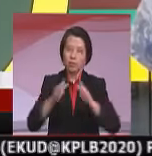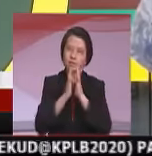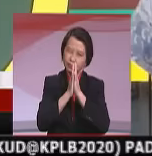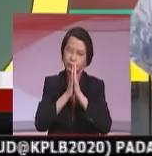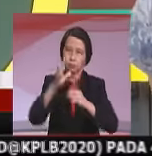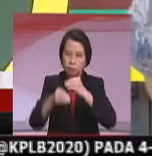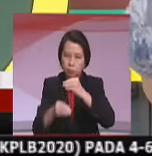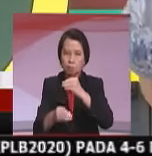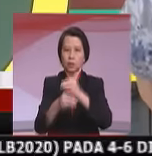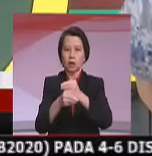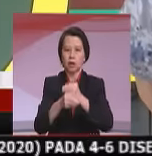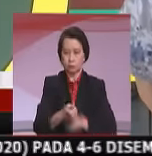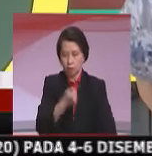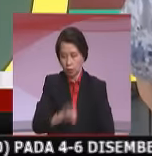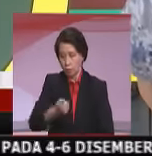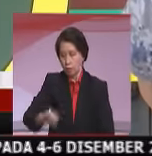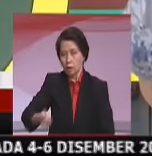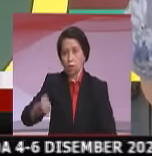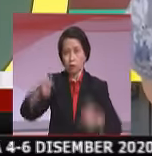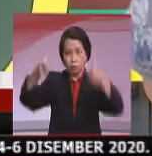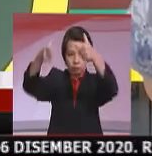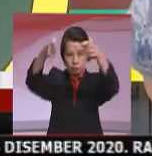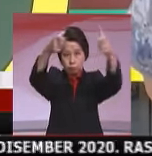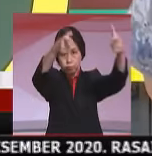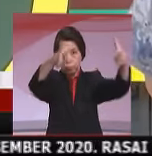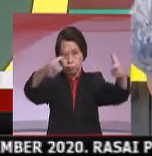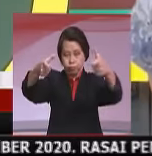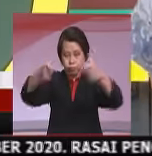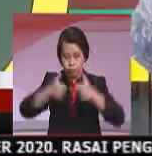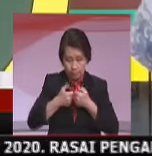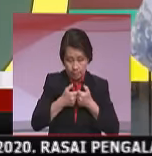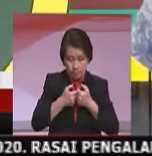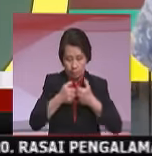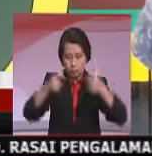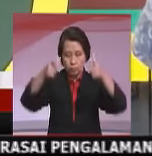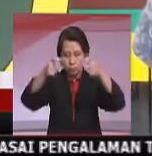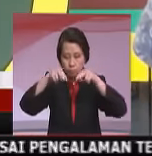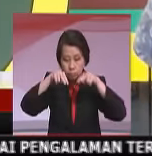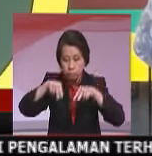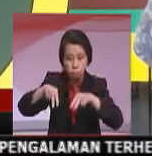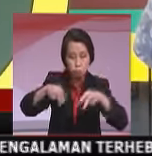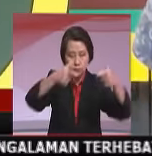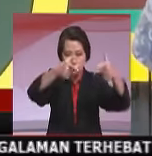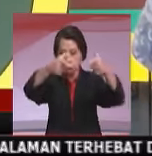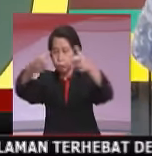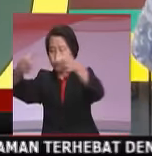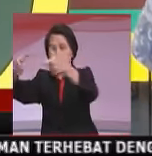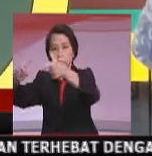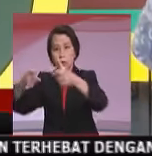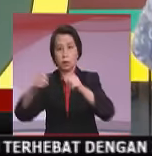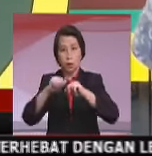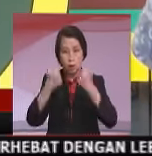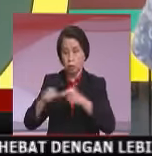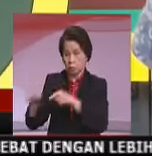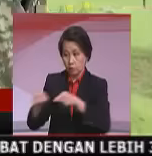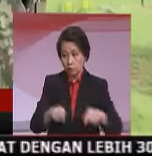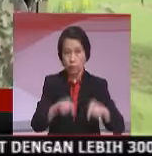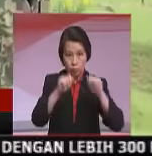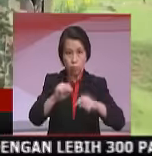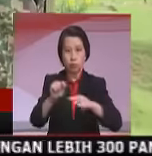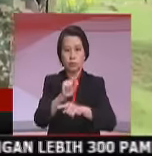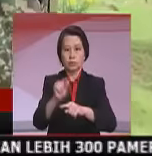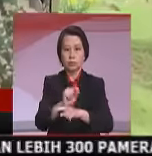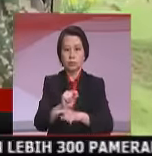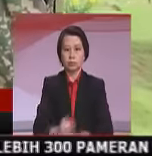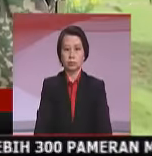tambahkan lagi aset-aset drone kita ni supaya lebih banyak lagi agensi-agensi yang ada kat sini ni boleh menggunakan.